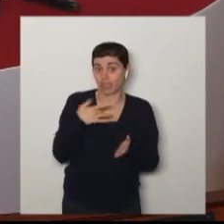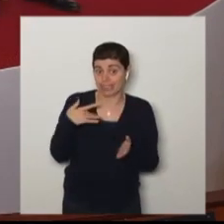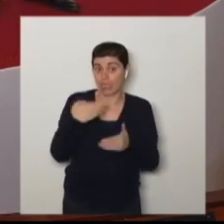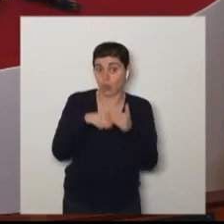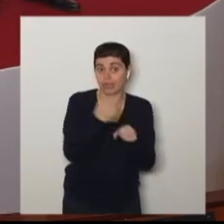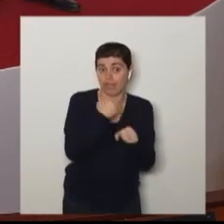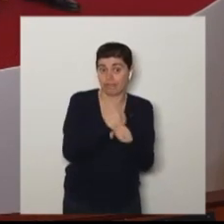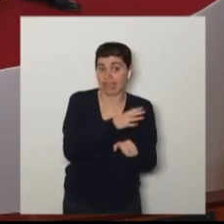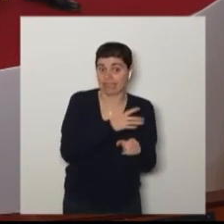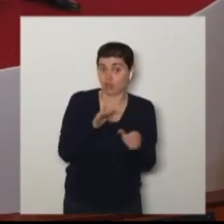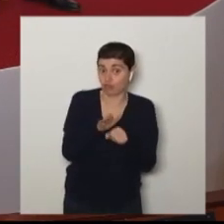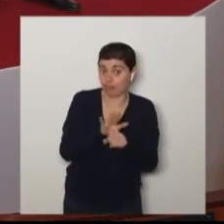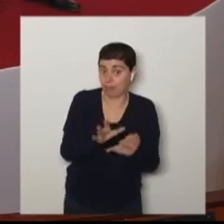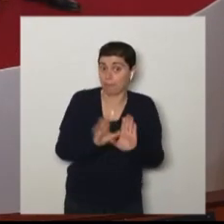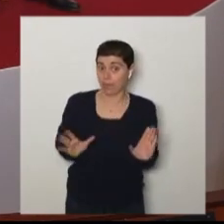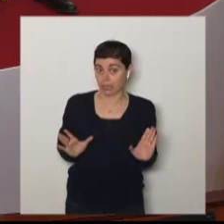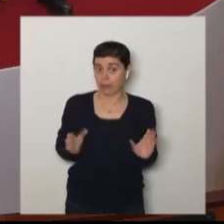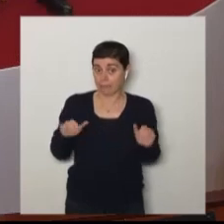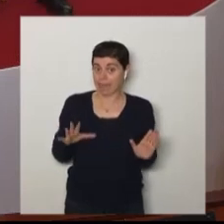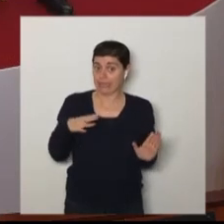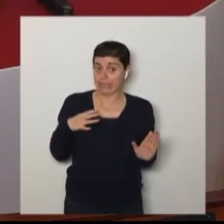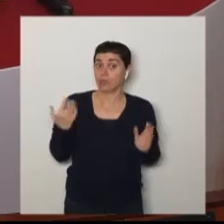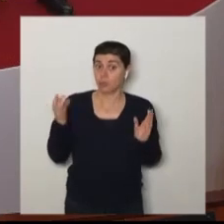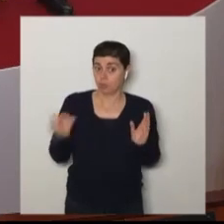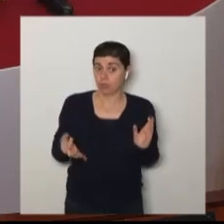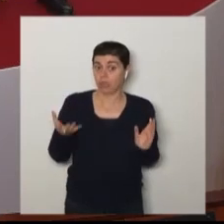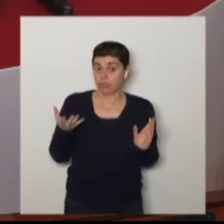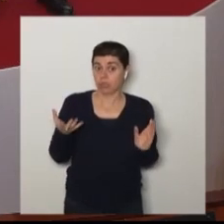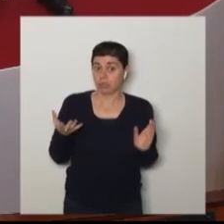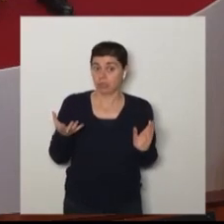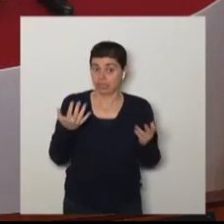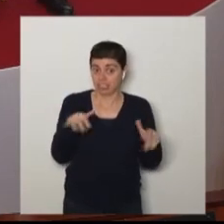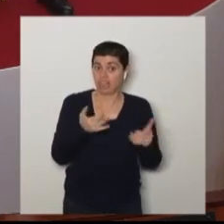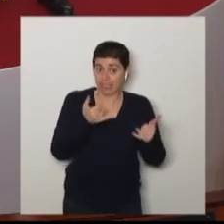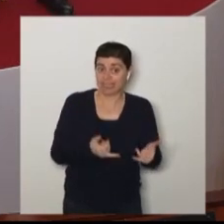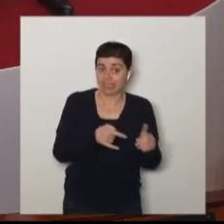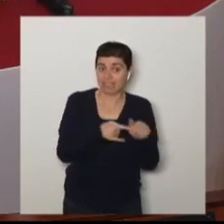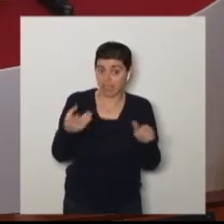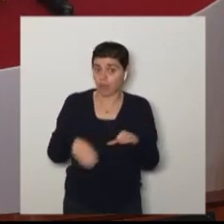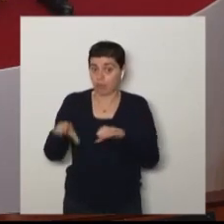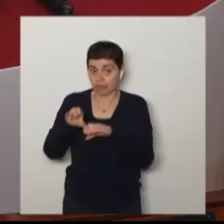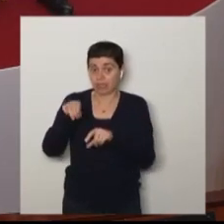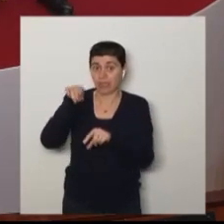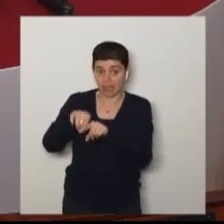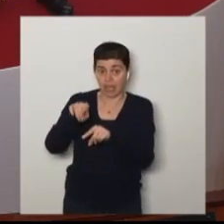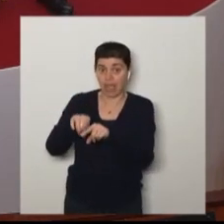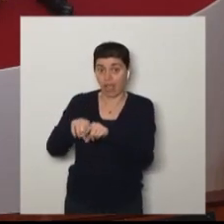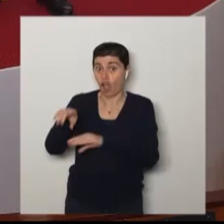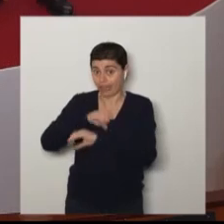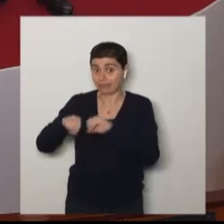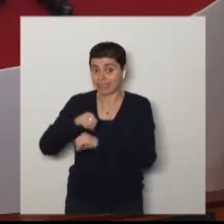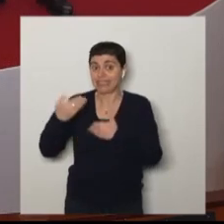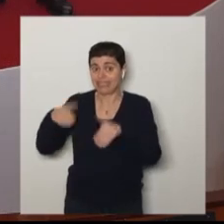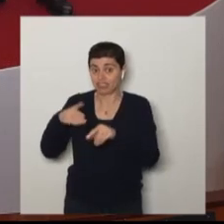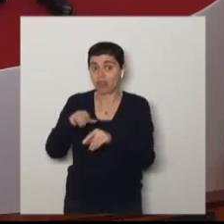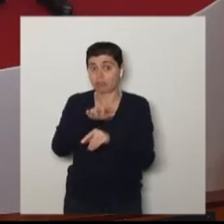Je dis pas qu'il est suffisant, mais je dis qu'il existe en tous les cas et qu'il est complémentaire de ce qui est conduit ici avec un organisme qui est OCHA à Bilbao qui travaille aussi sur la prévention